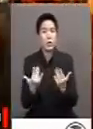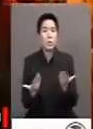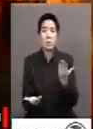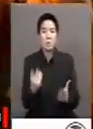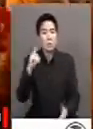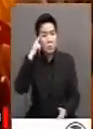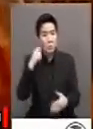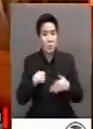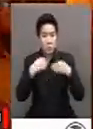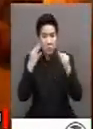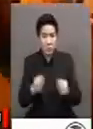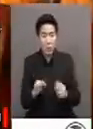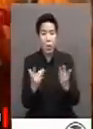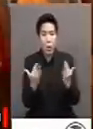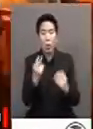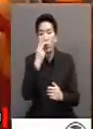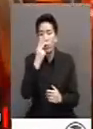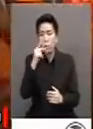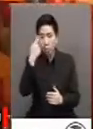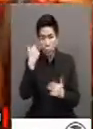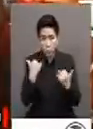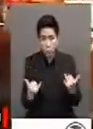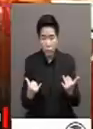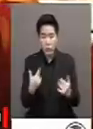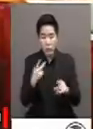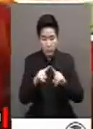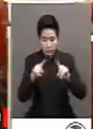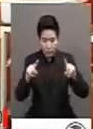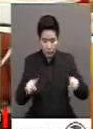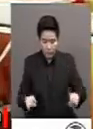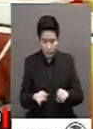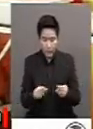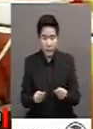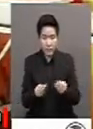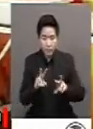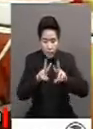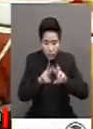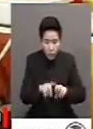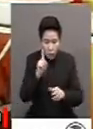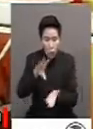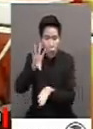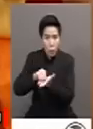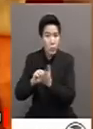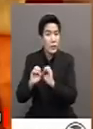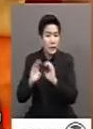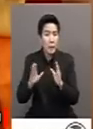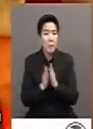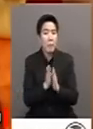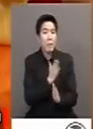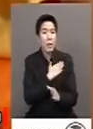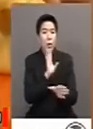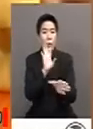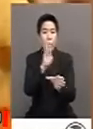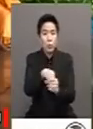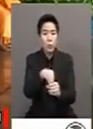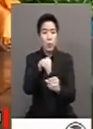ได้อยู่ในวัดนะฮะเดี๋ยวคงต้องรออีกทีนึงเพราะว่าเรื่องของหมายค้นต่างๆก็ต้องมีข้อมูลชัดเจนด้วยว่าพระธรรมชโยยังอยู่ใน